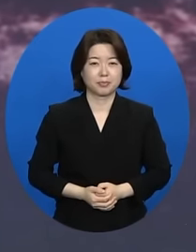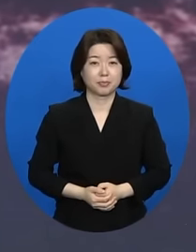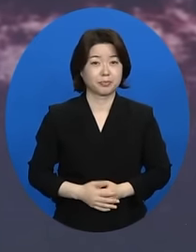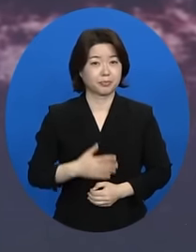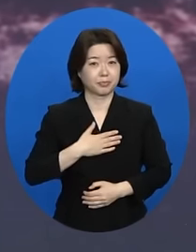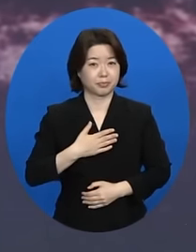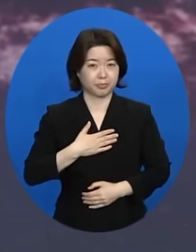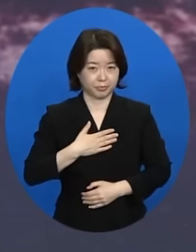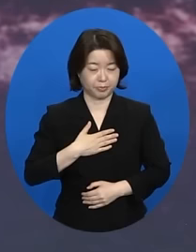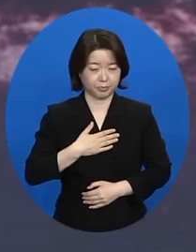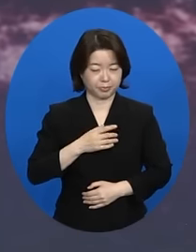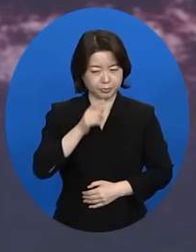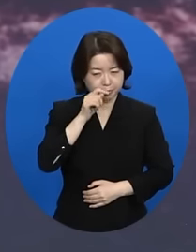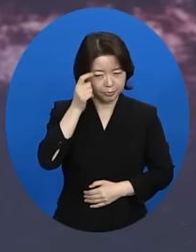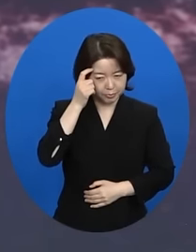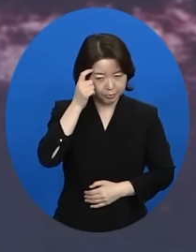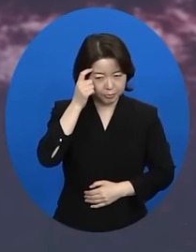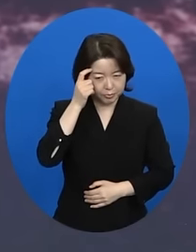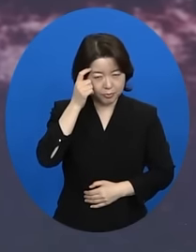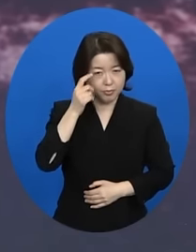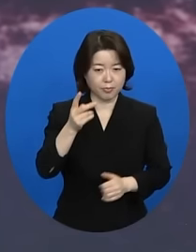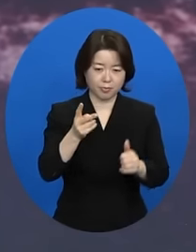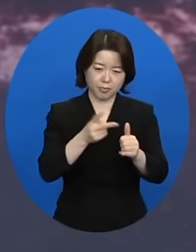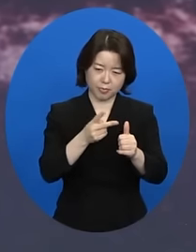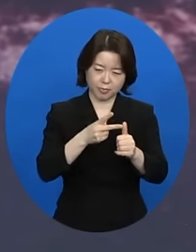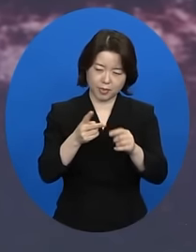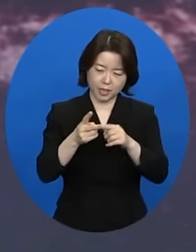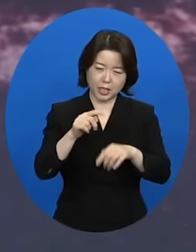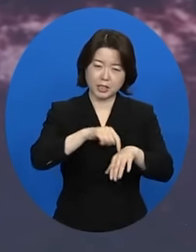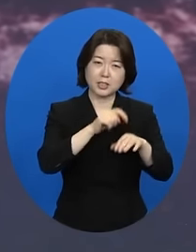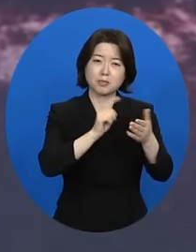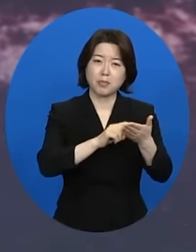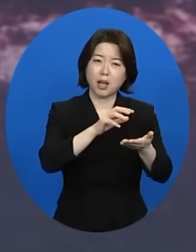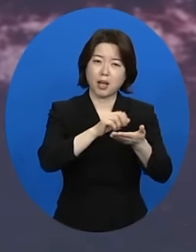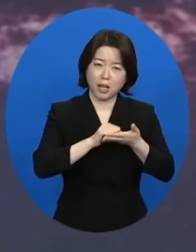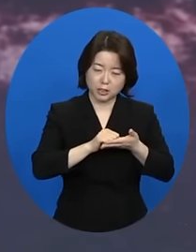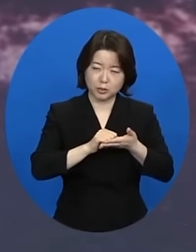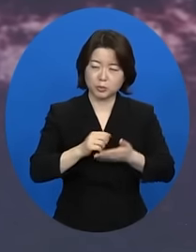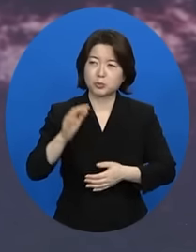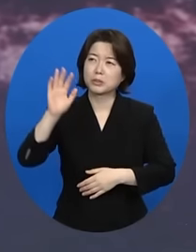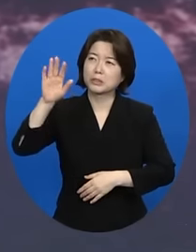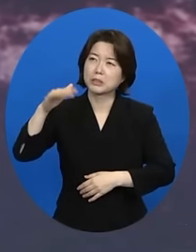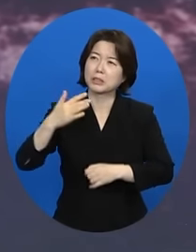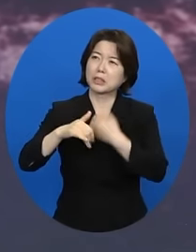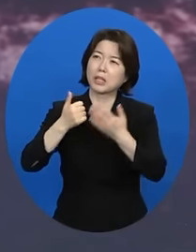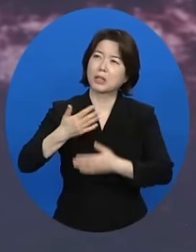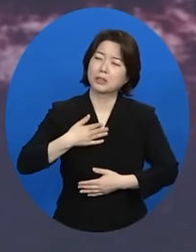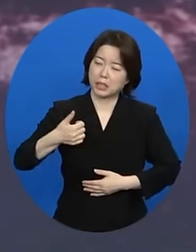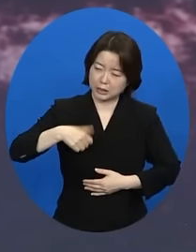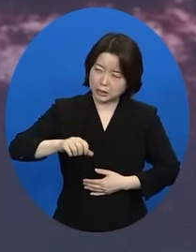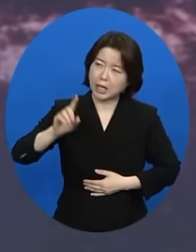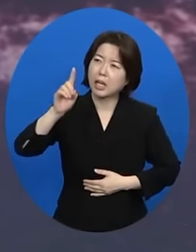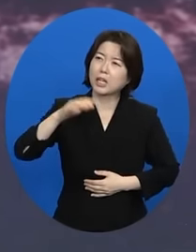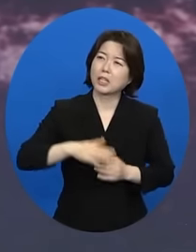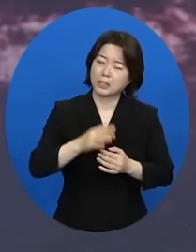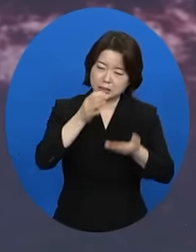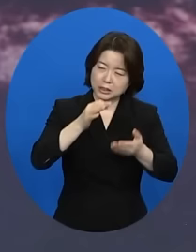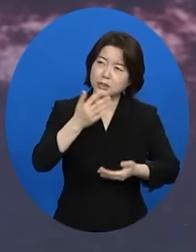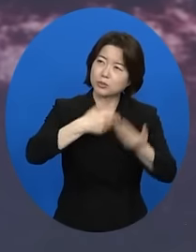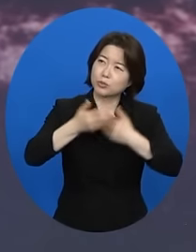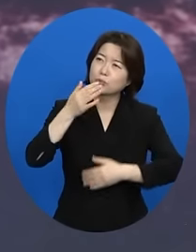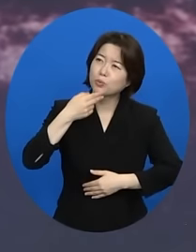저는 묵상을 해봤어요. 라헬이 그 마음 가지고 하나님 왜 저에게는 자녀를 주시지 않고 왜 이렇게 기업을 주시지